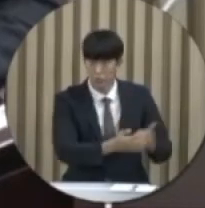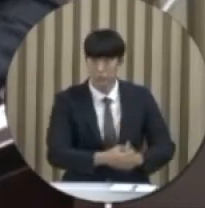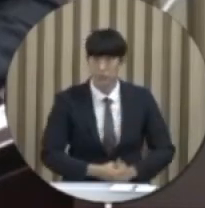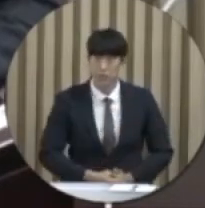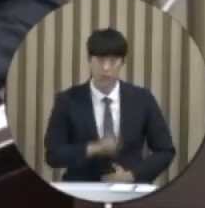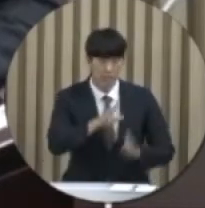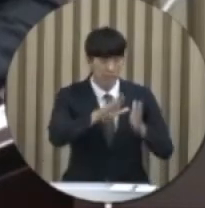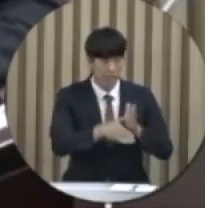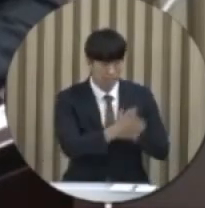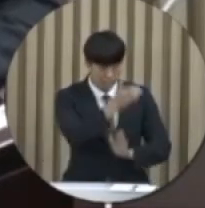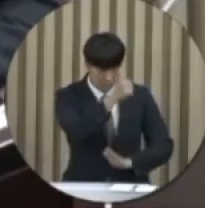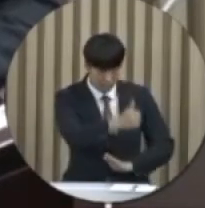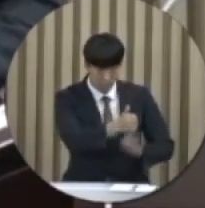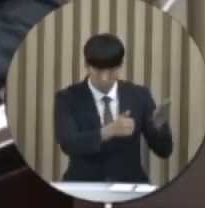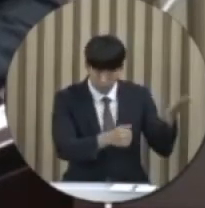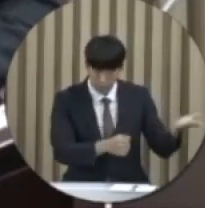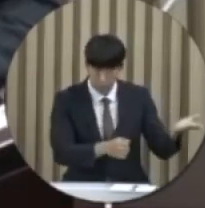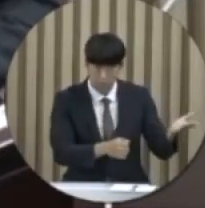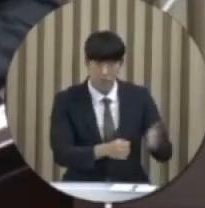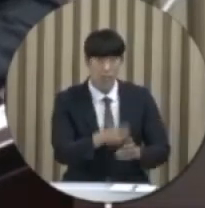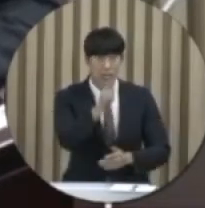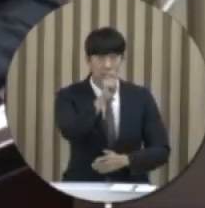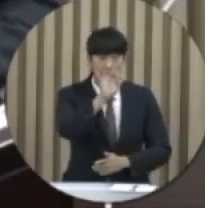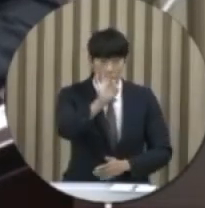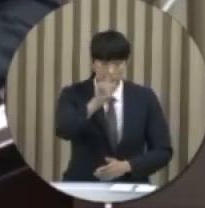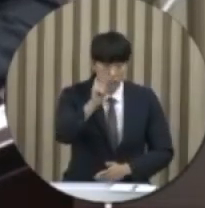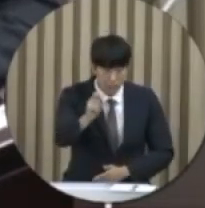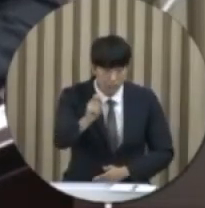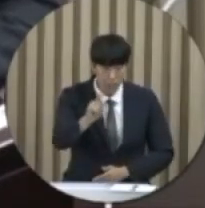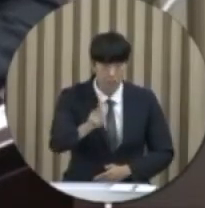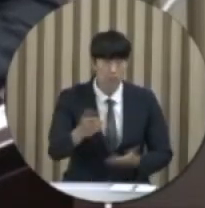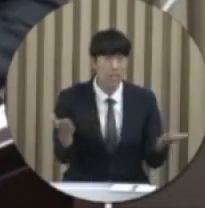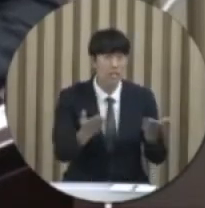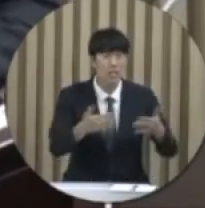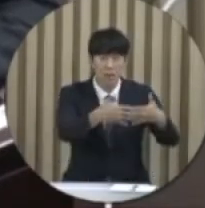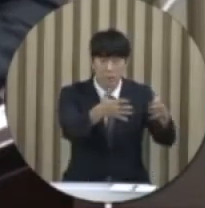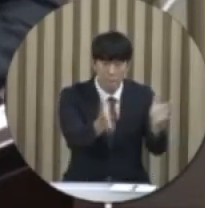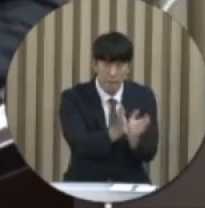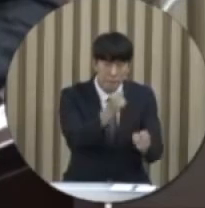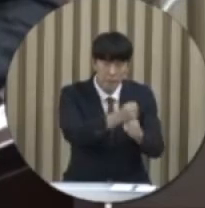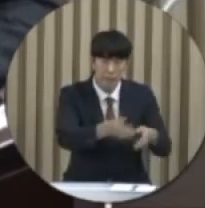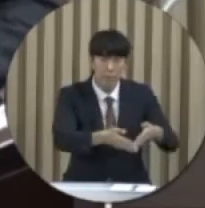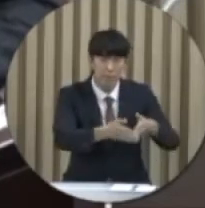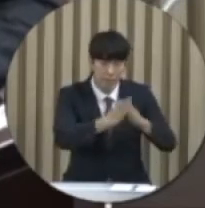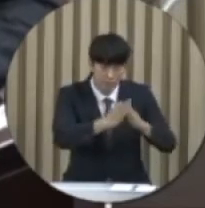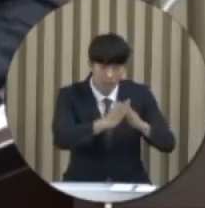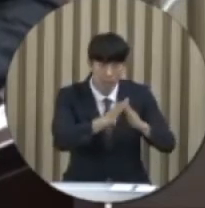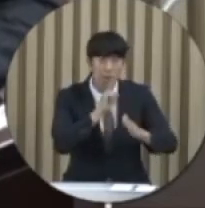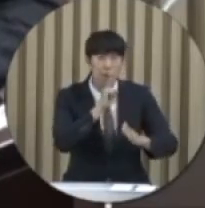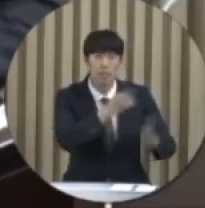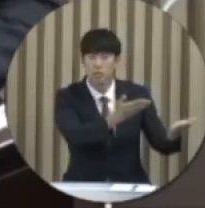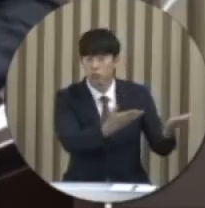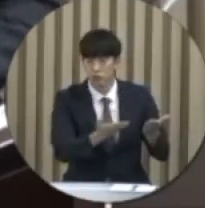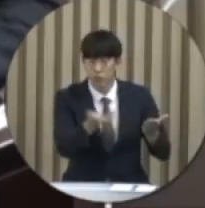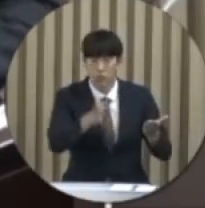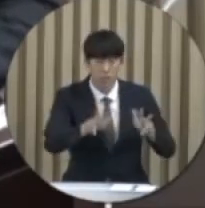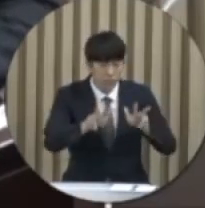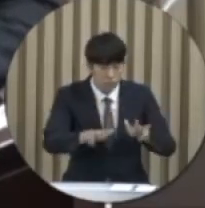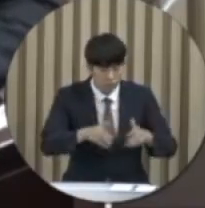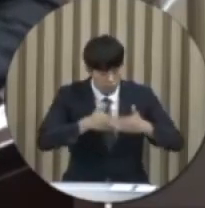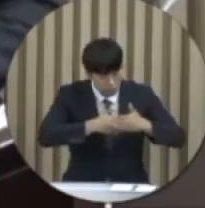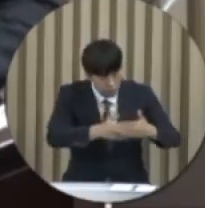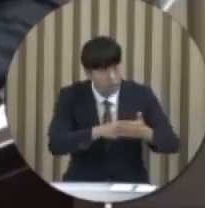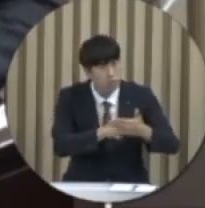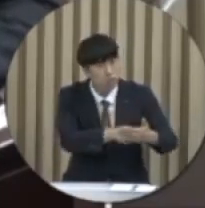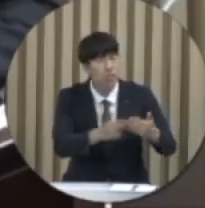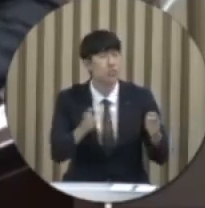우리 시장님께서는 TF팀 등 방향을 논의하겠다라고 이렇게 말씀해 주셨는데 지금 현재 어떤 식으로